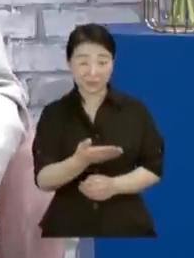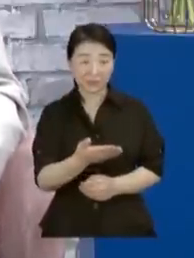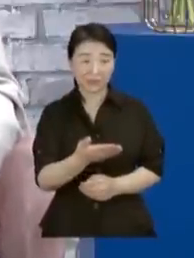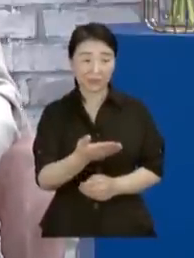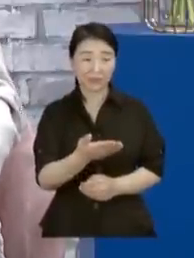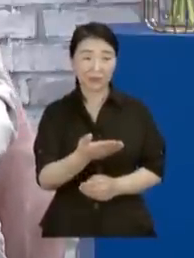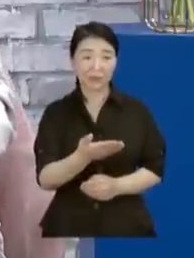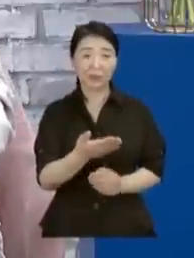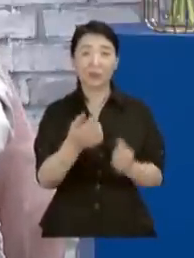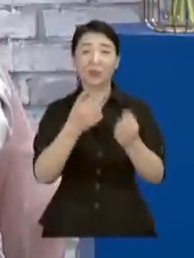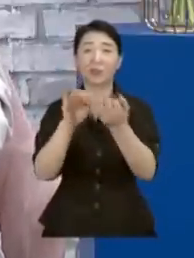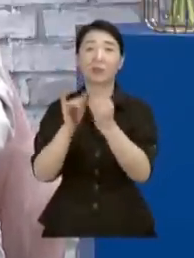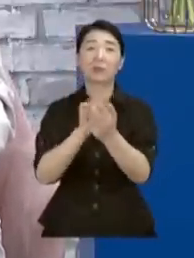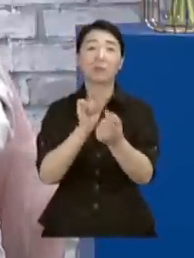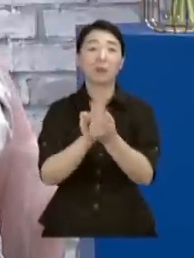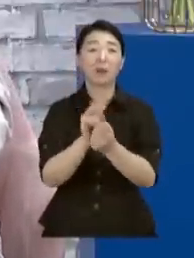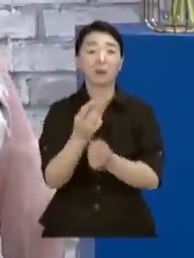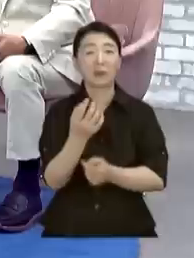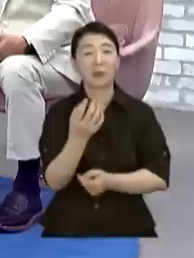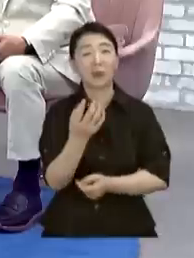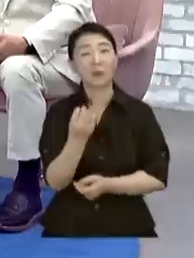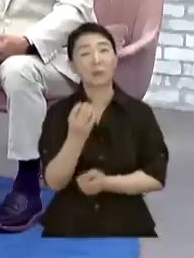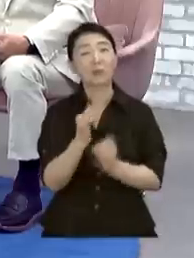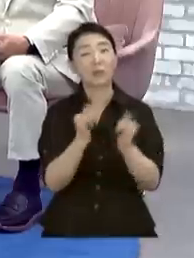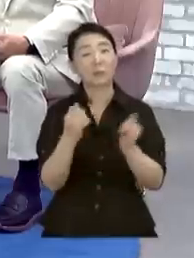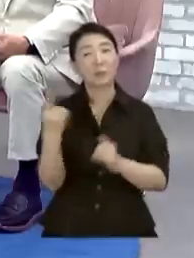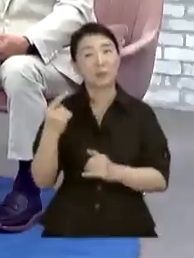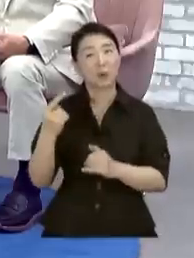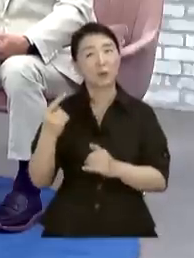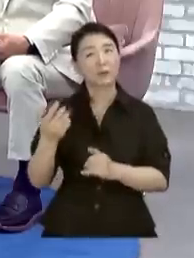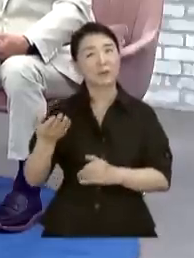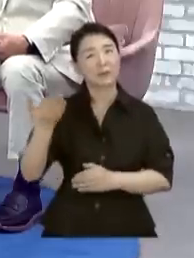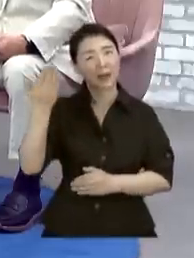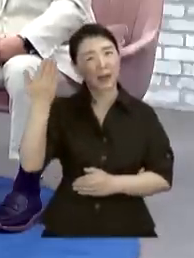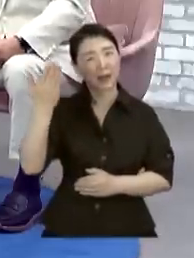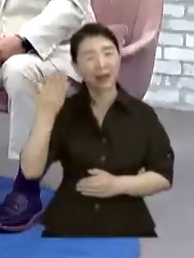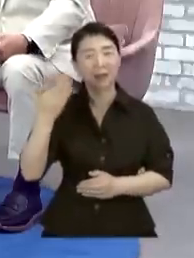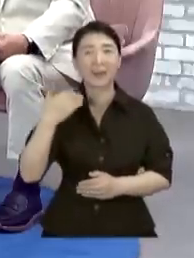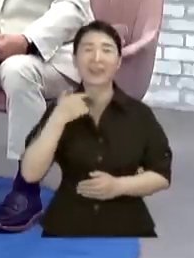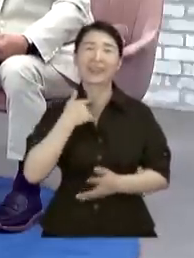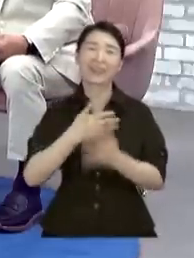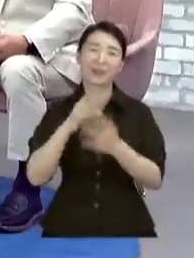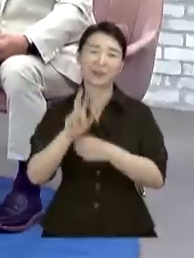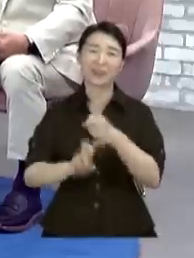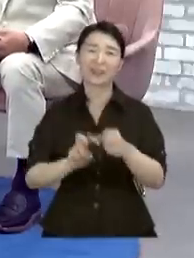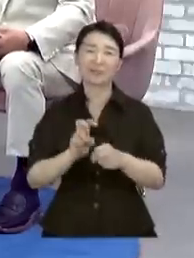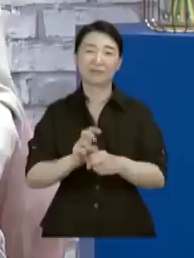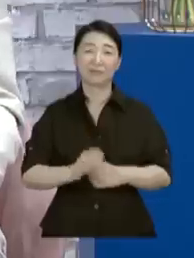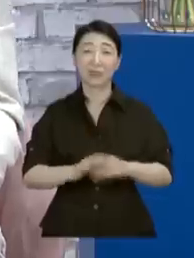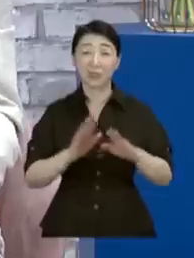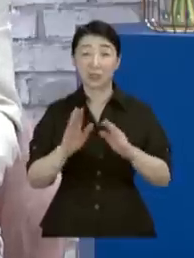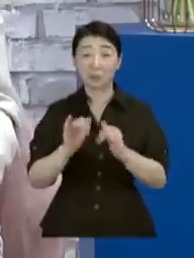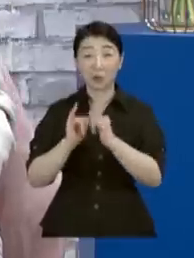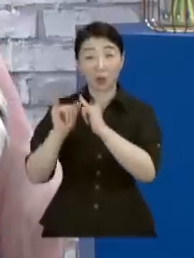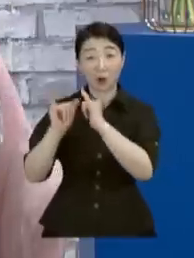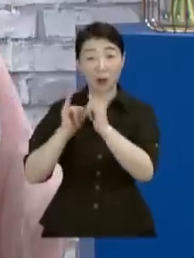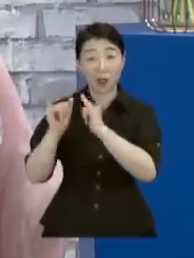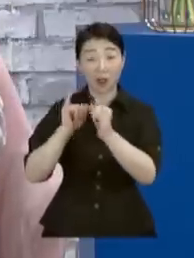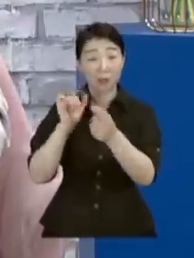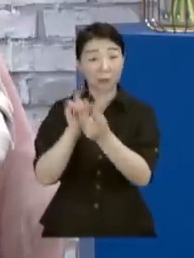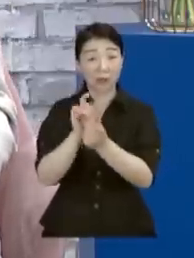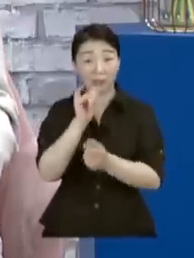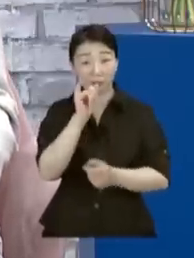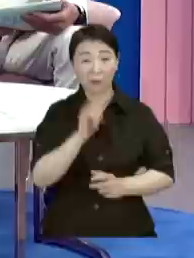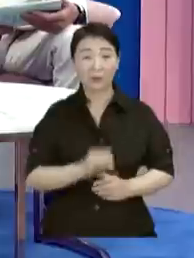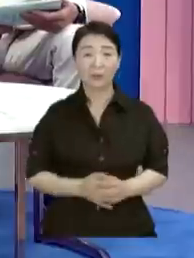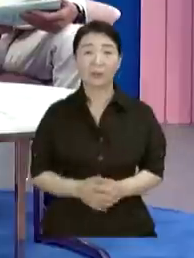만난 탈북민들이 몇 분이나 될까요? 아마 1,000명은 넘지 않을까. 20년. 네네. 지금도 연락하고 만나고 그러는